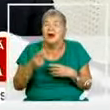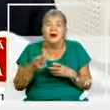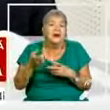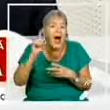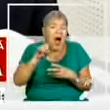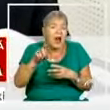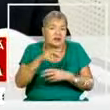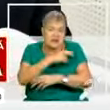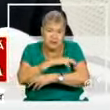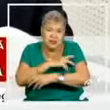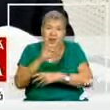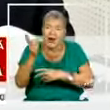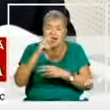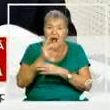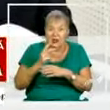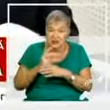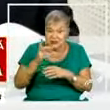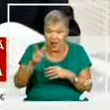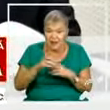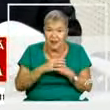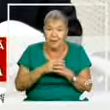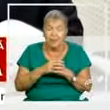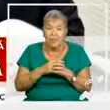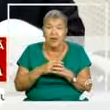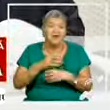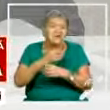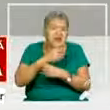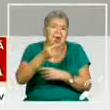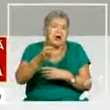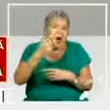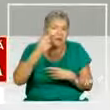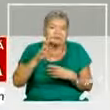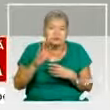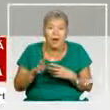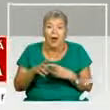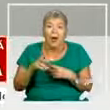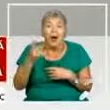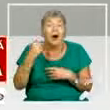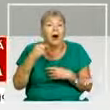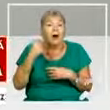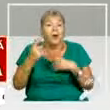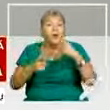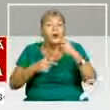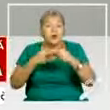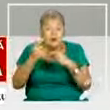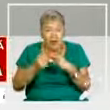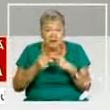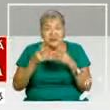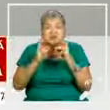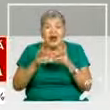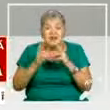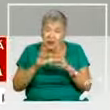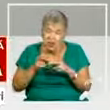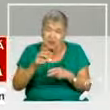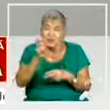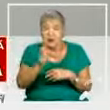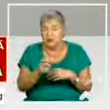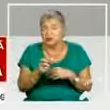la Lübeck. Cât despre rănile pe care urmează să și le trateze cei care au